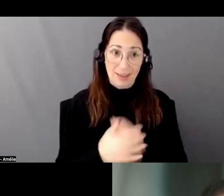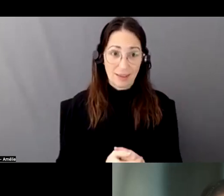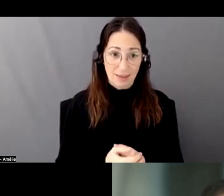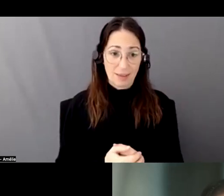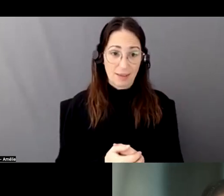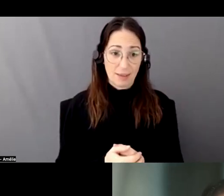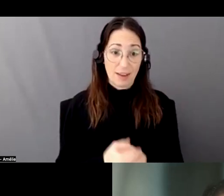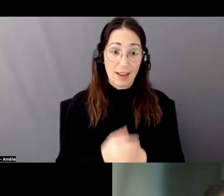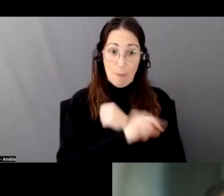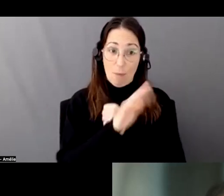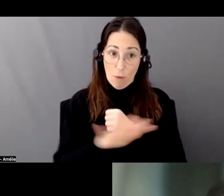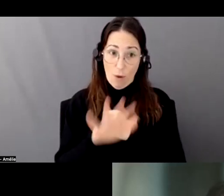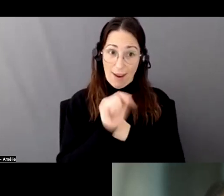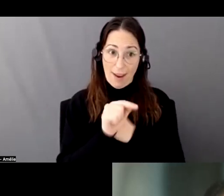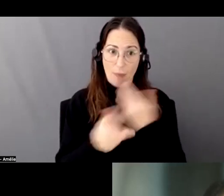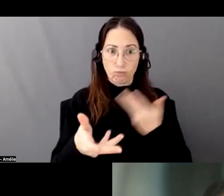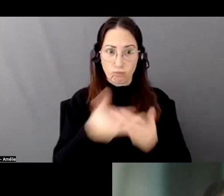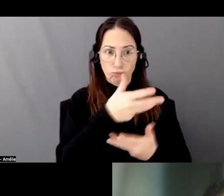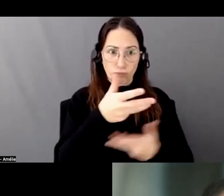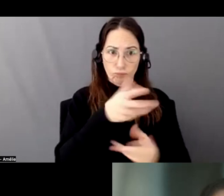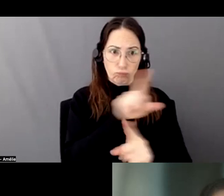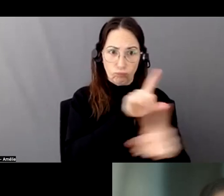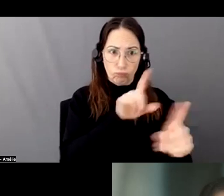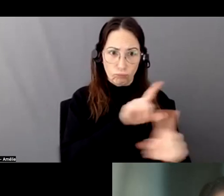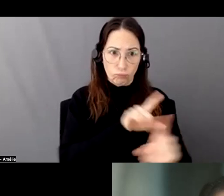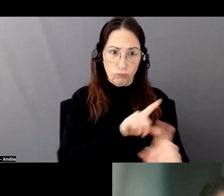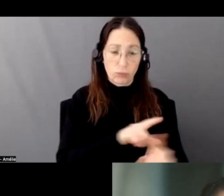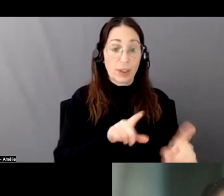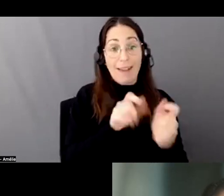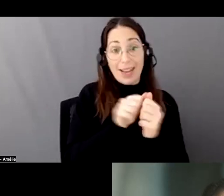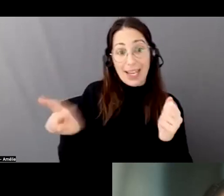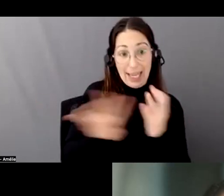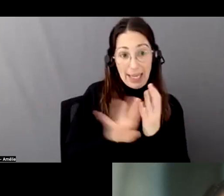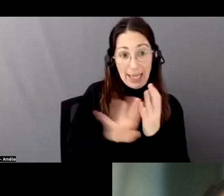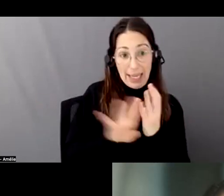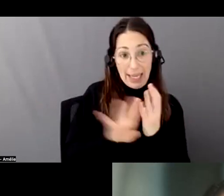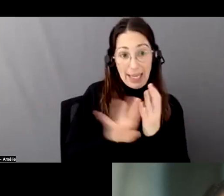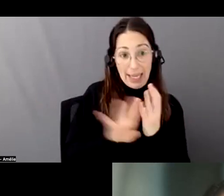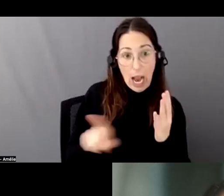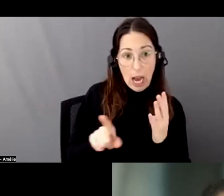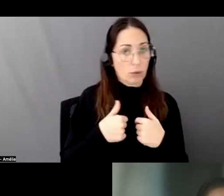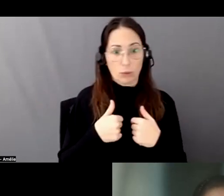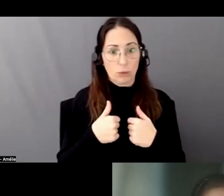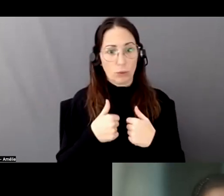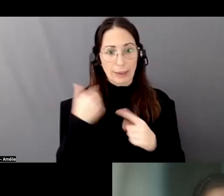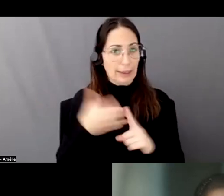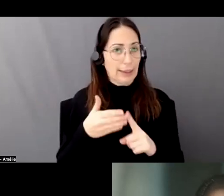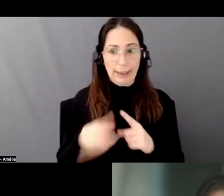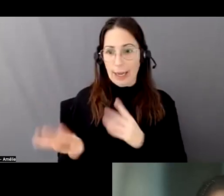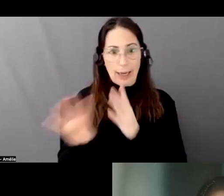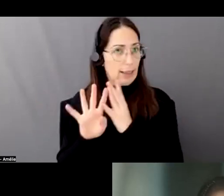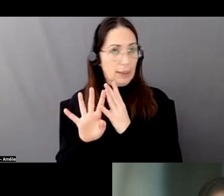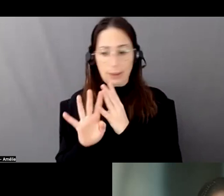et ces travailleurs interagissent directement avec les patients. Donc nous n'interagissons pas directement avec les